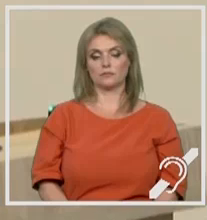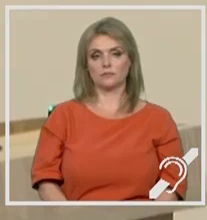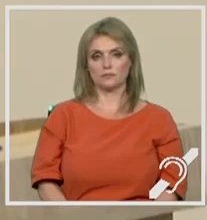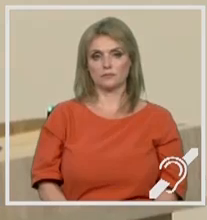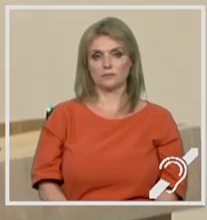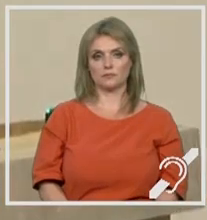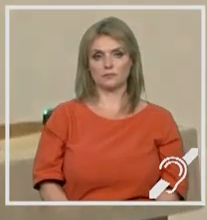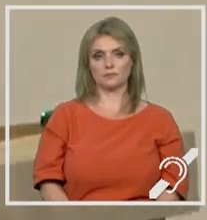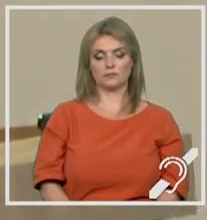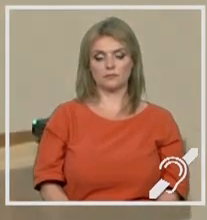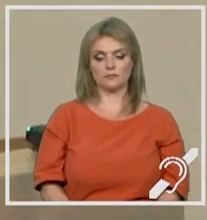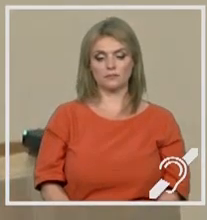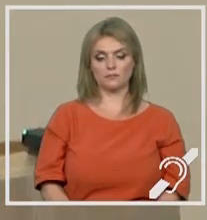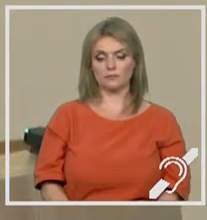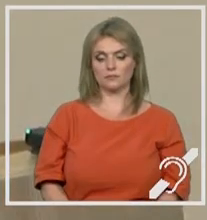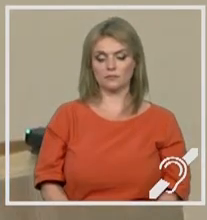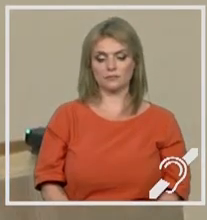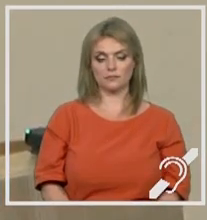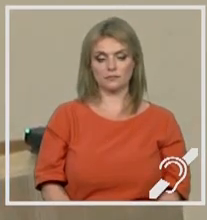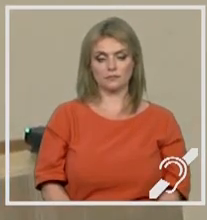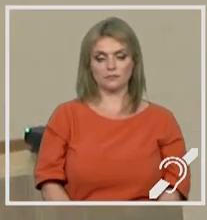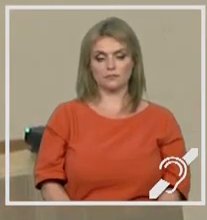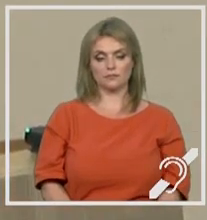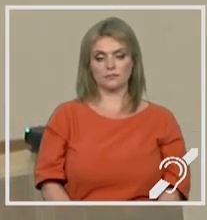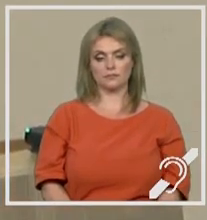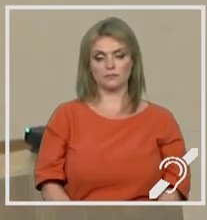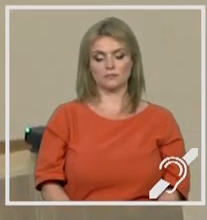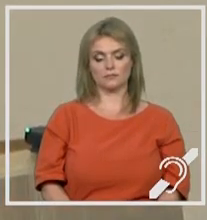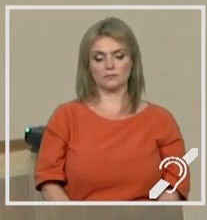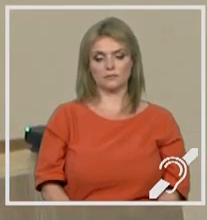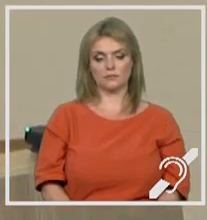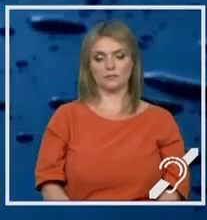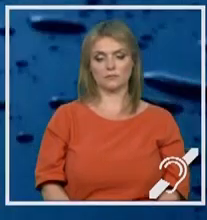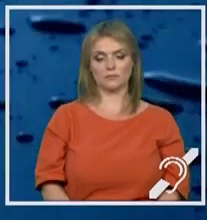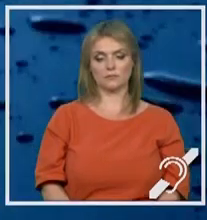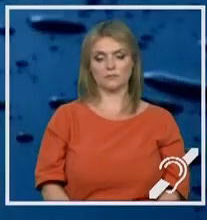eu salut prezența în sală a consilierilor interesați.